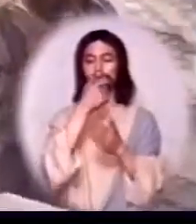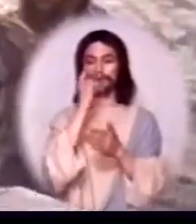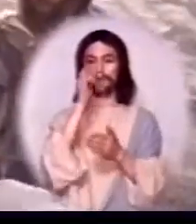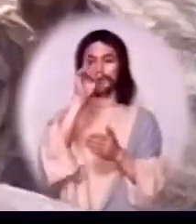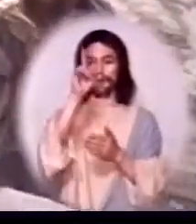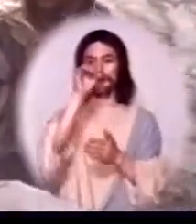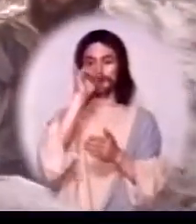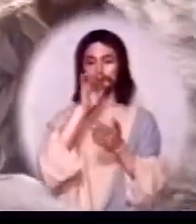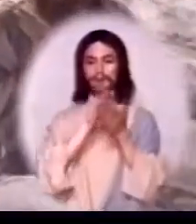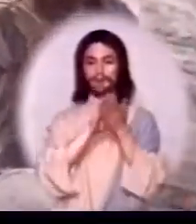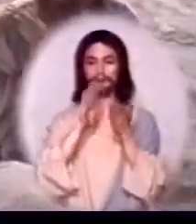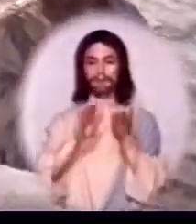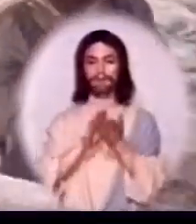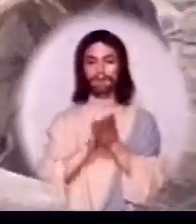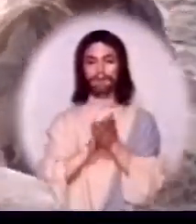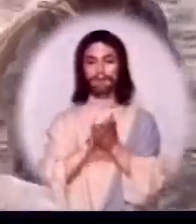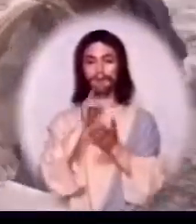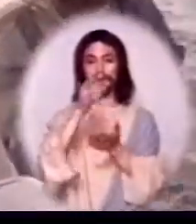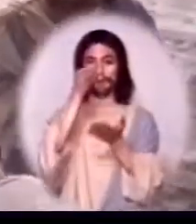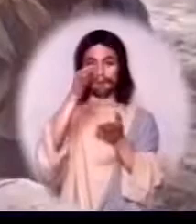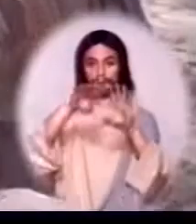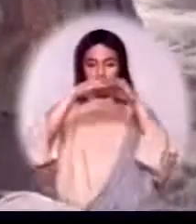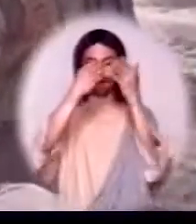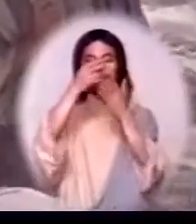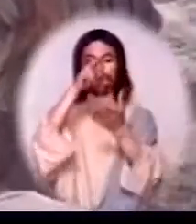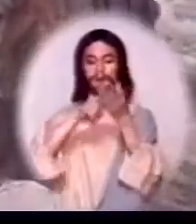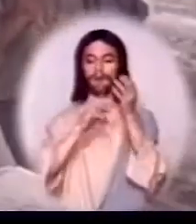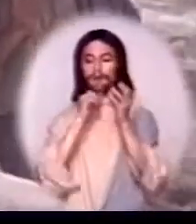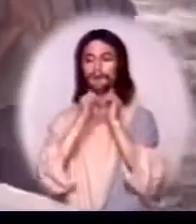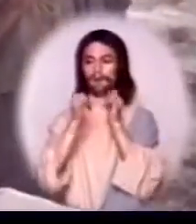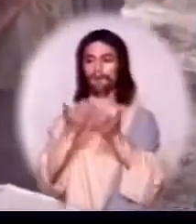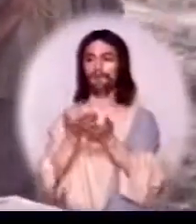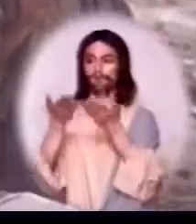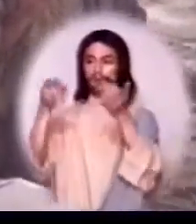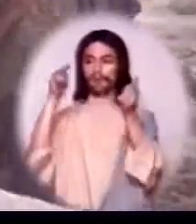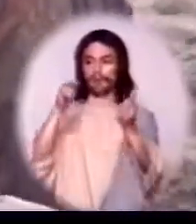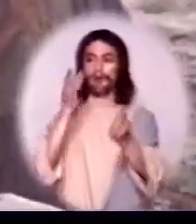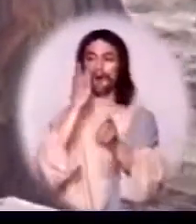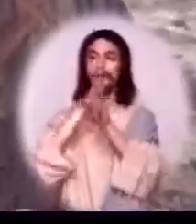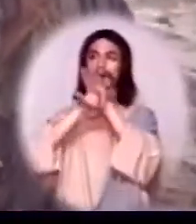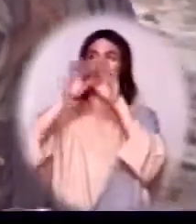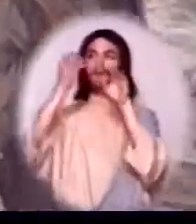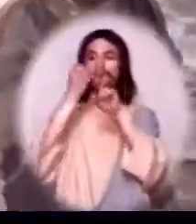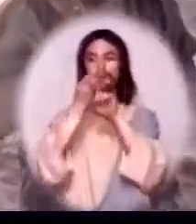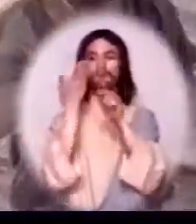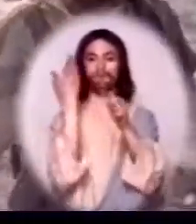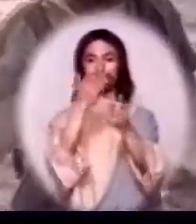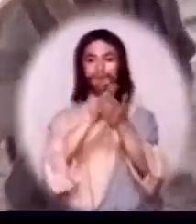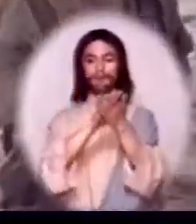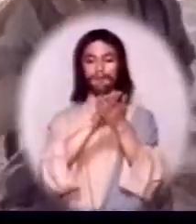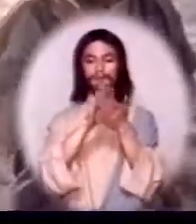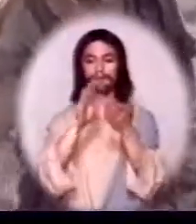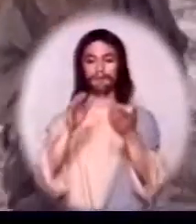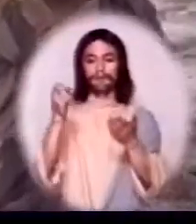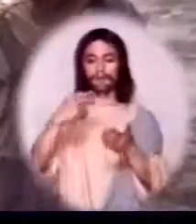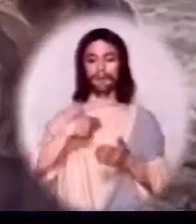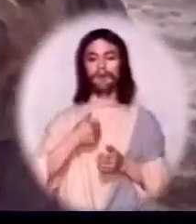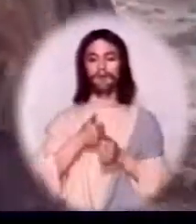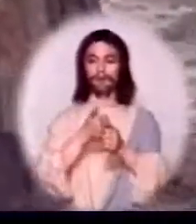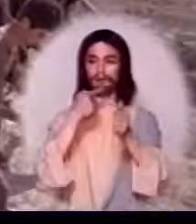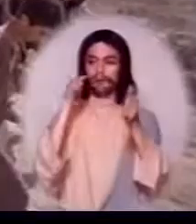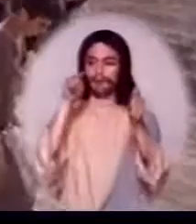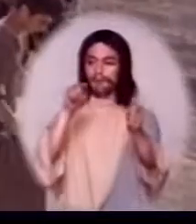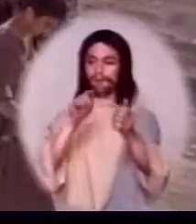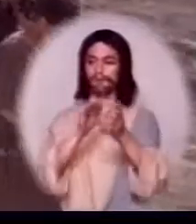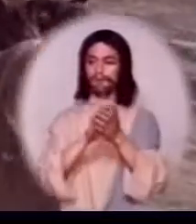그래도 부족한 것이 한 가지 있느니라. 내 소유를 다 팔아 가난한 사람들에게 주라. 하늘에 있는 보화를 갖게 되리라. 그리고